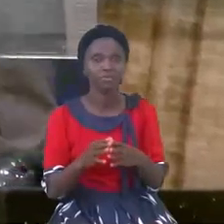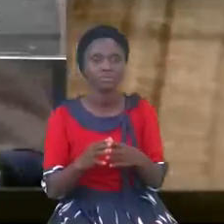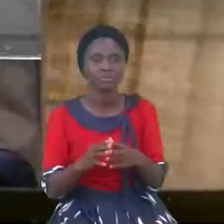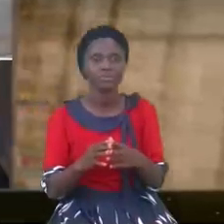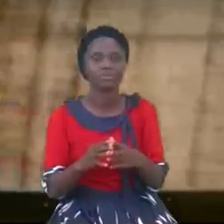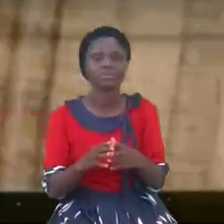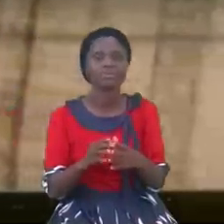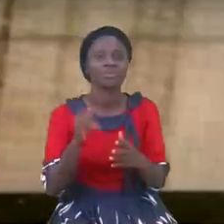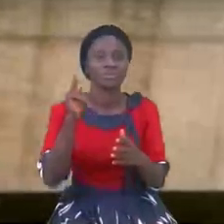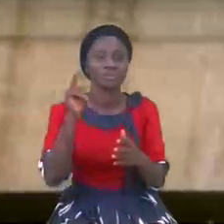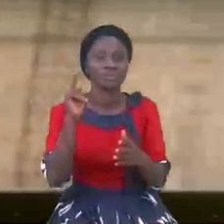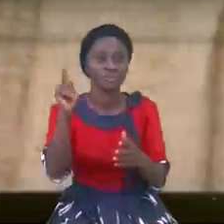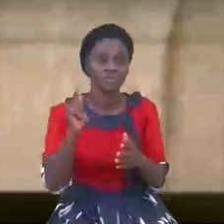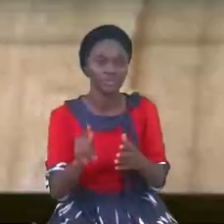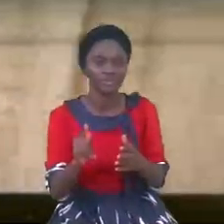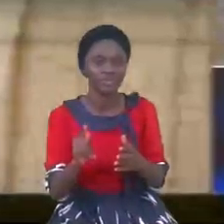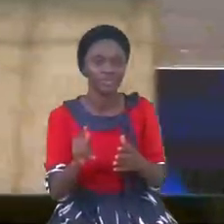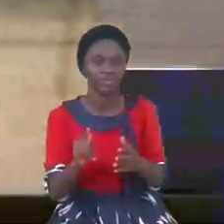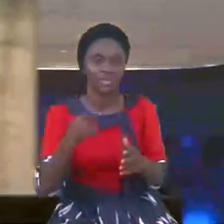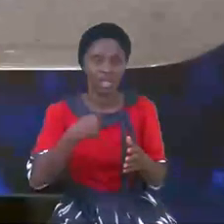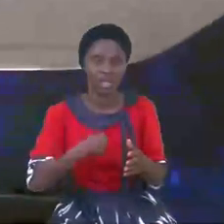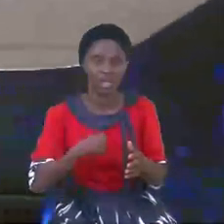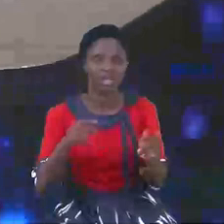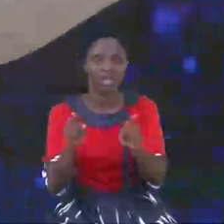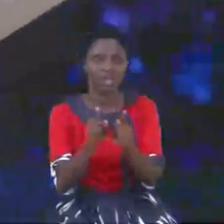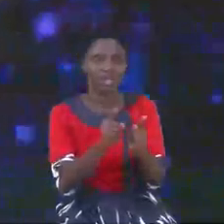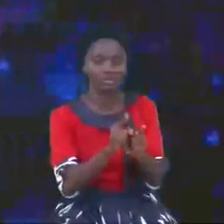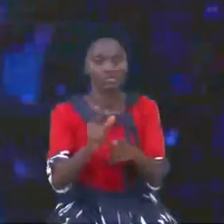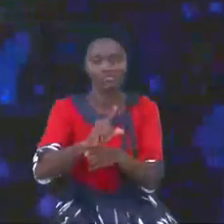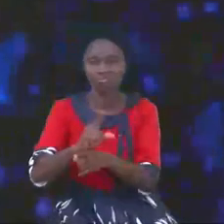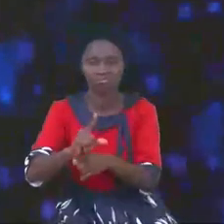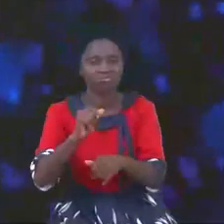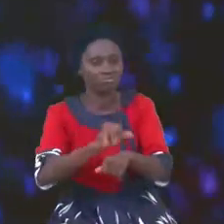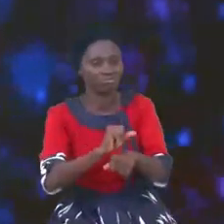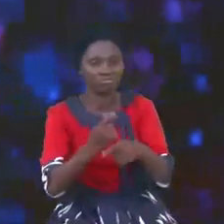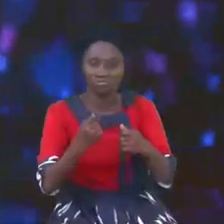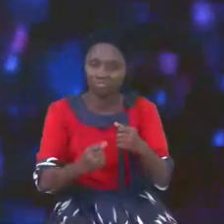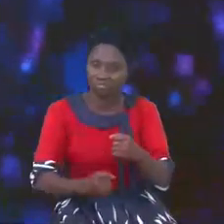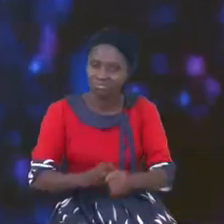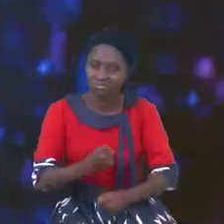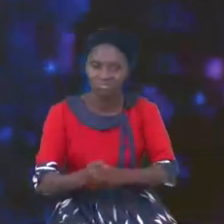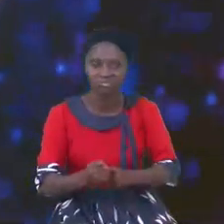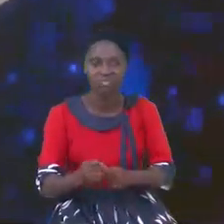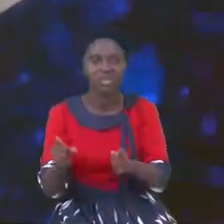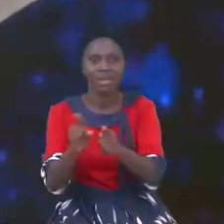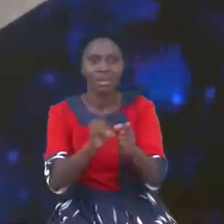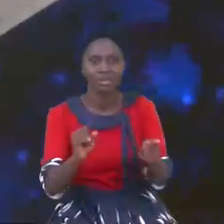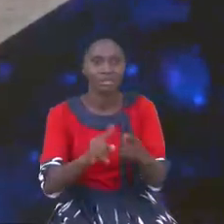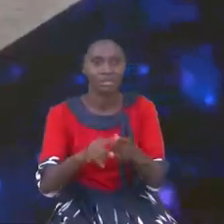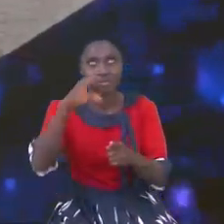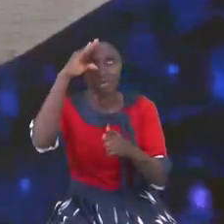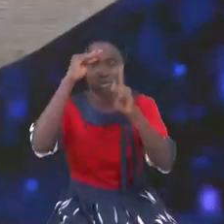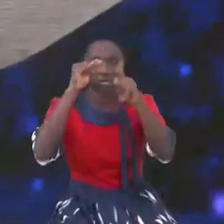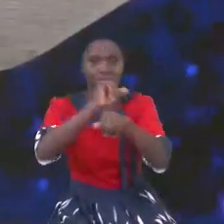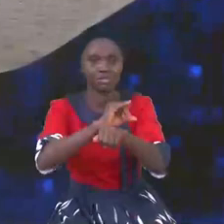quoi je travaille, en combattant avec sa force qui agit puissamment